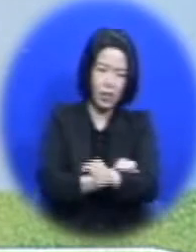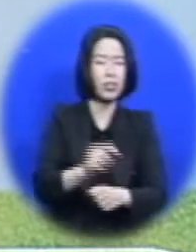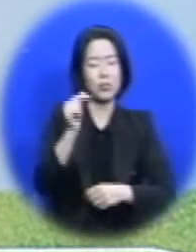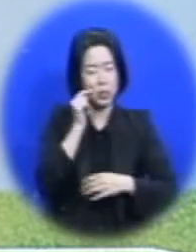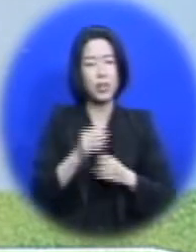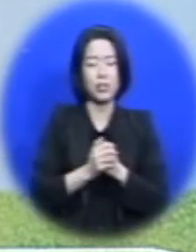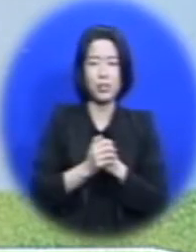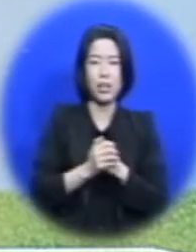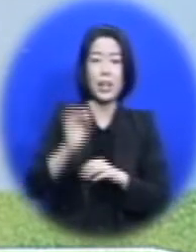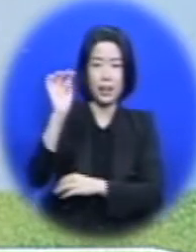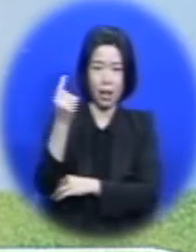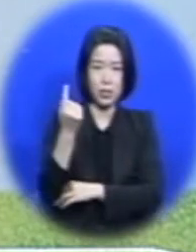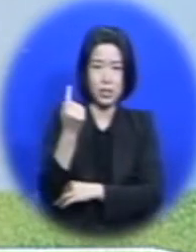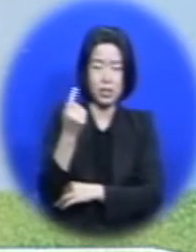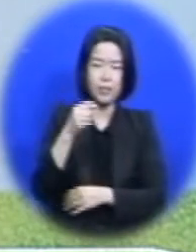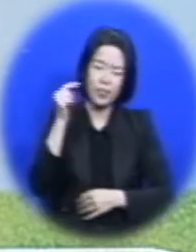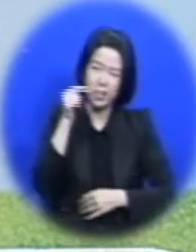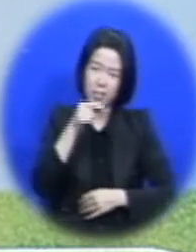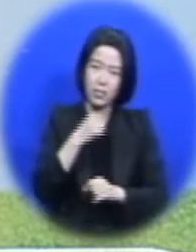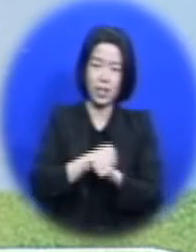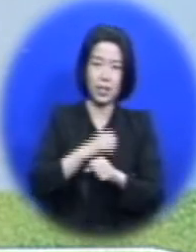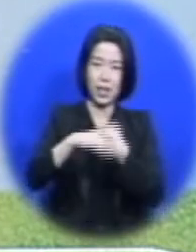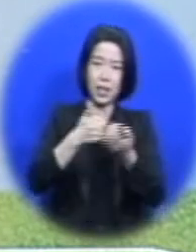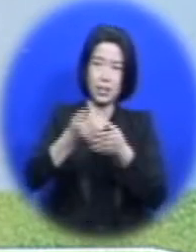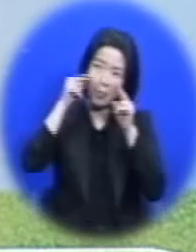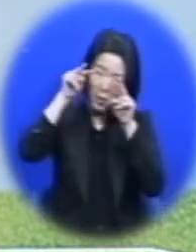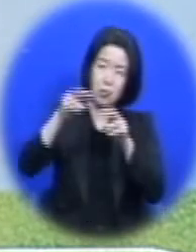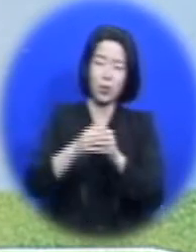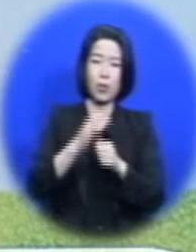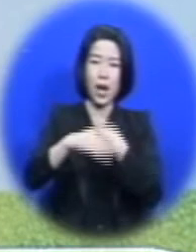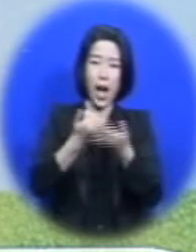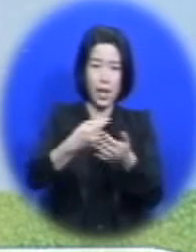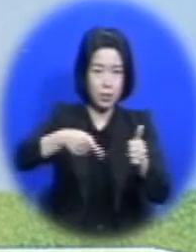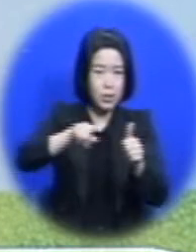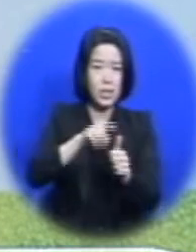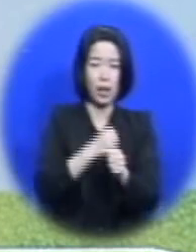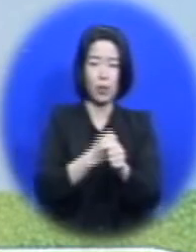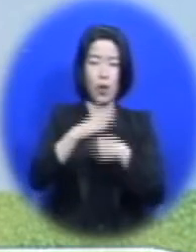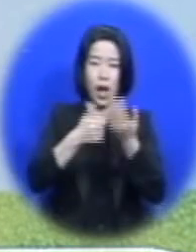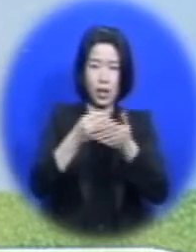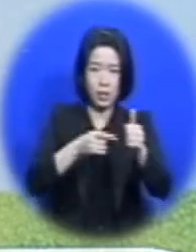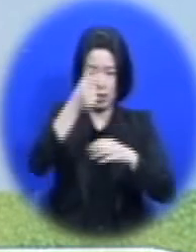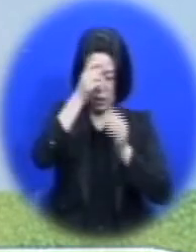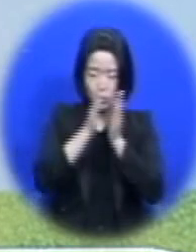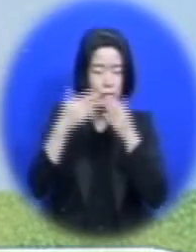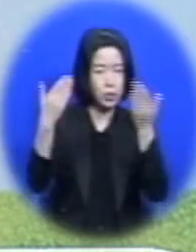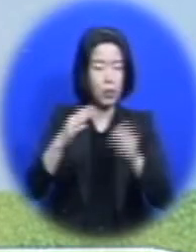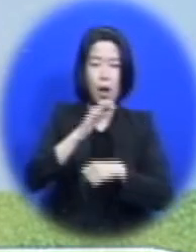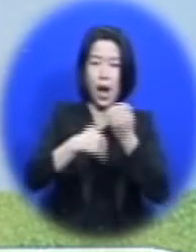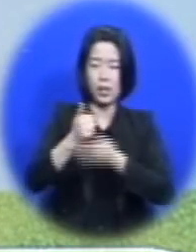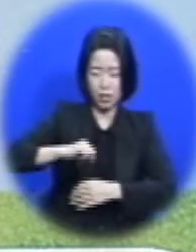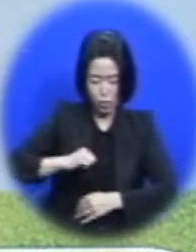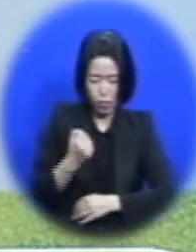1 다윗은 철저하게 하나님 바라보고 하나님을 의지하고 하나님께 기도하고 하나님께 순종